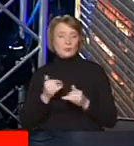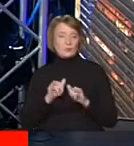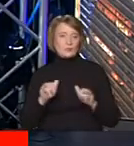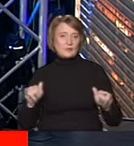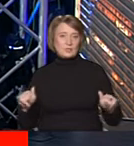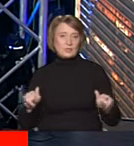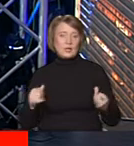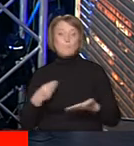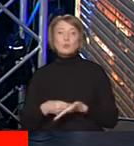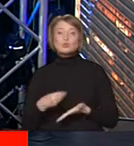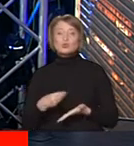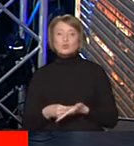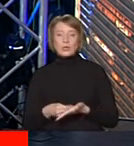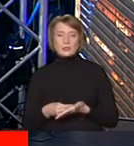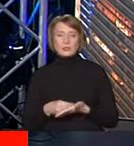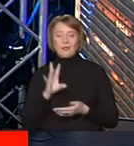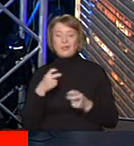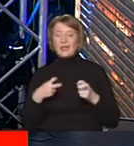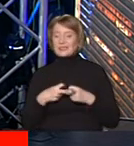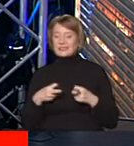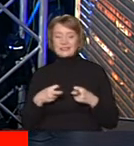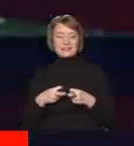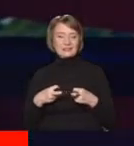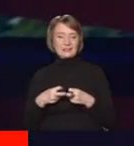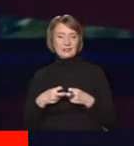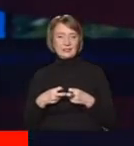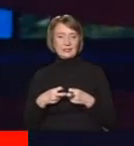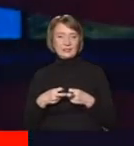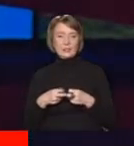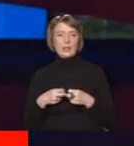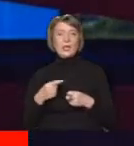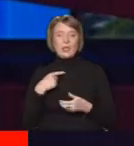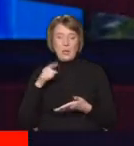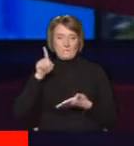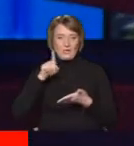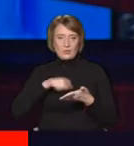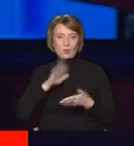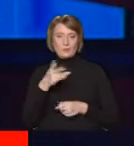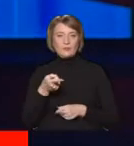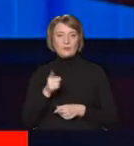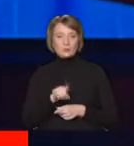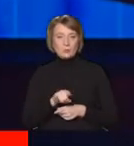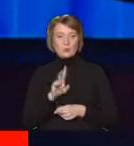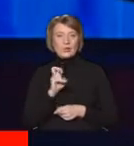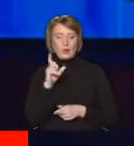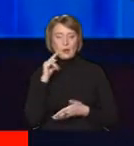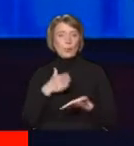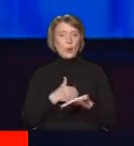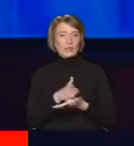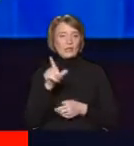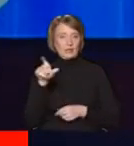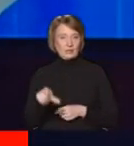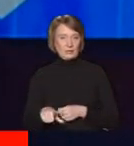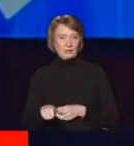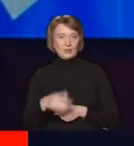Так? Але бюджет не резиновий, так? І є пріоритети. І я переконаний в тому, я вам скажу, як практикуючий політик, який 5 років будучи народним депутатом